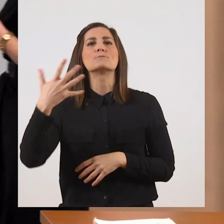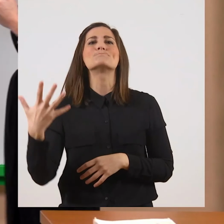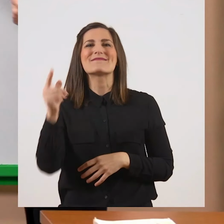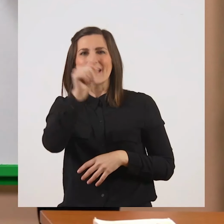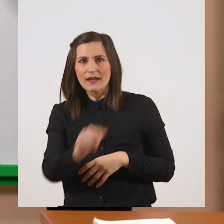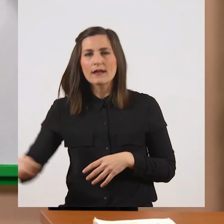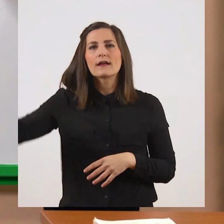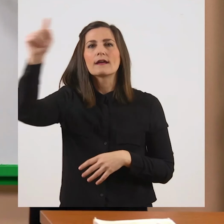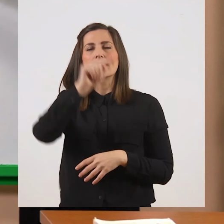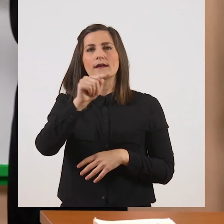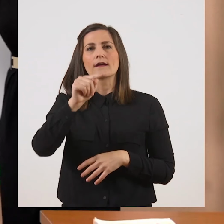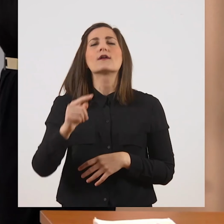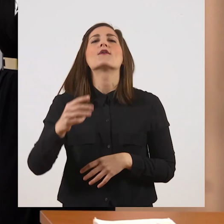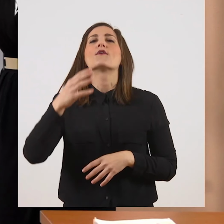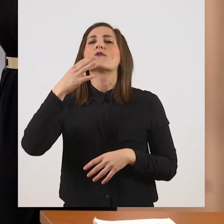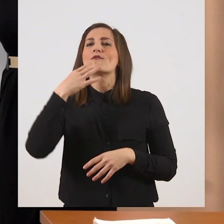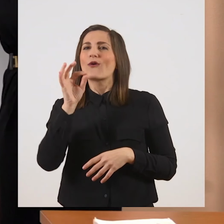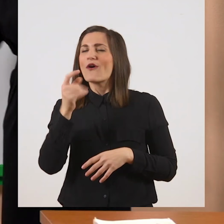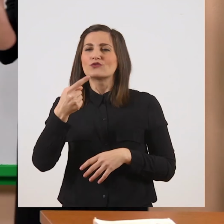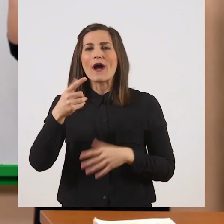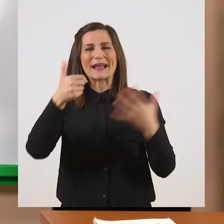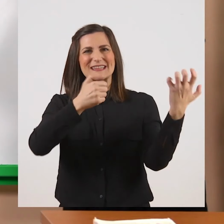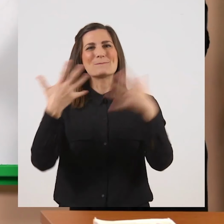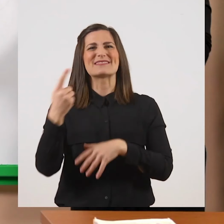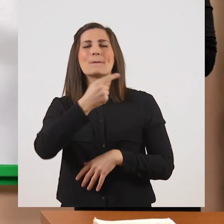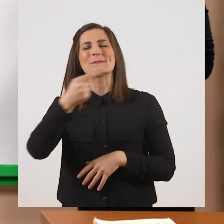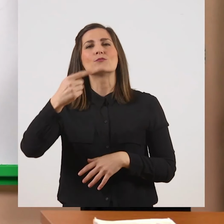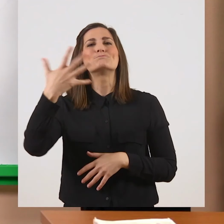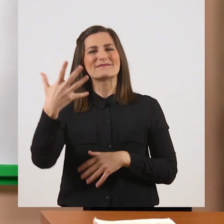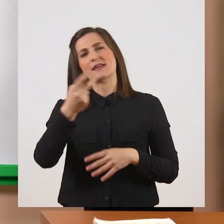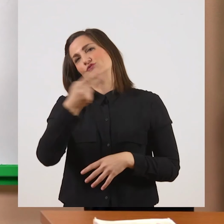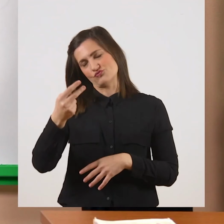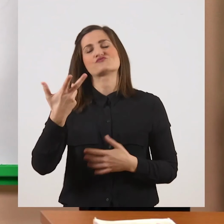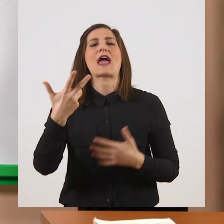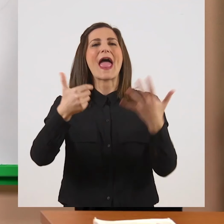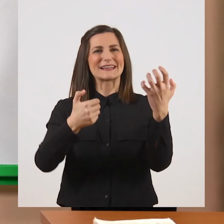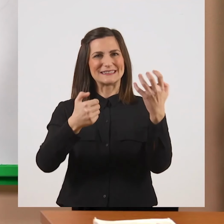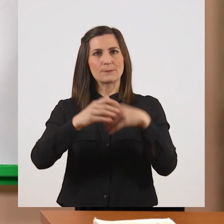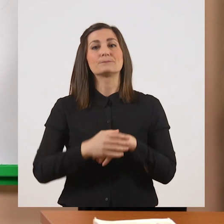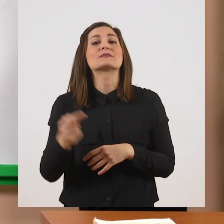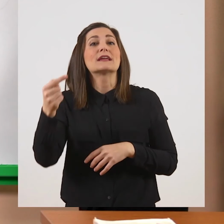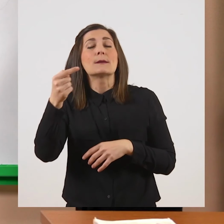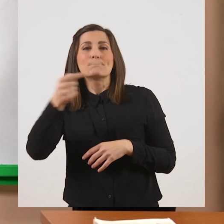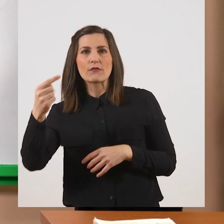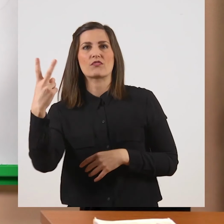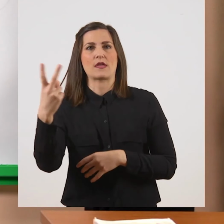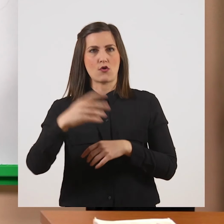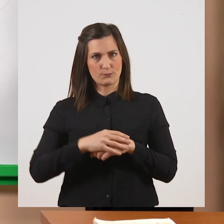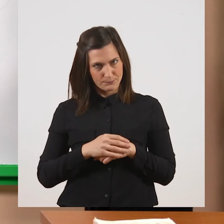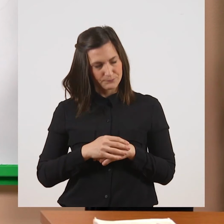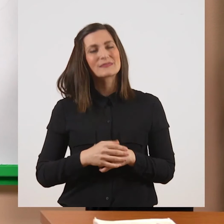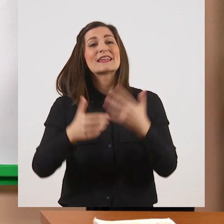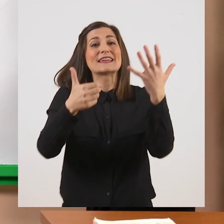κυκλώνω, γιατί αυτό θα πατήσει στη στρογγυλή δεκάδα του 60, γι' αυτό το κυκλώνω για να το βλέπουμε καλύτερα, μείον 2.